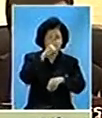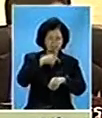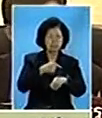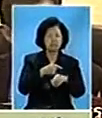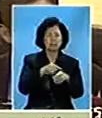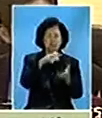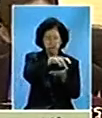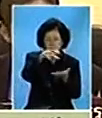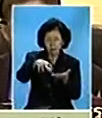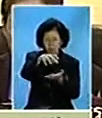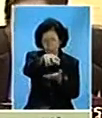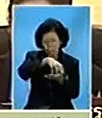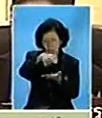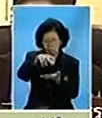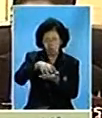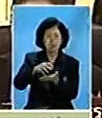ดนะครับแต่